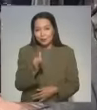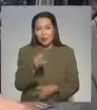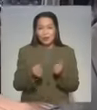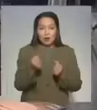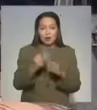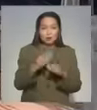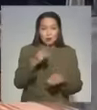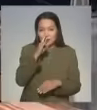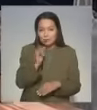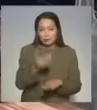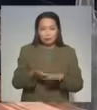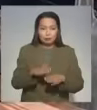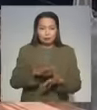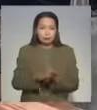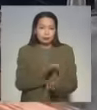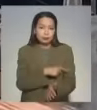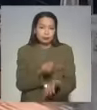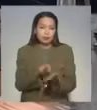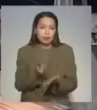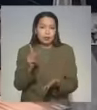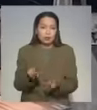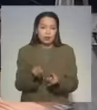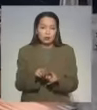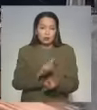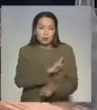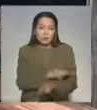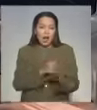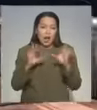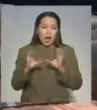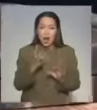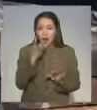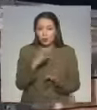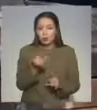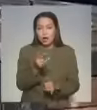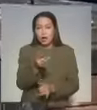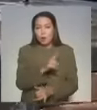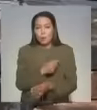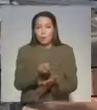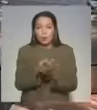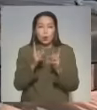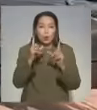тяжелом состоянии находятся в реанимации. У них также обширные ожоги. Сейчас в районную больницу выехали